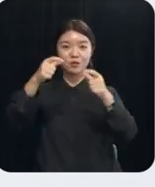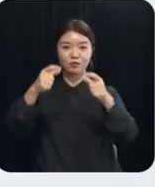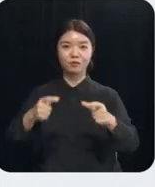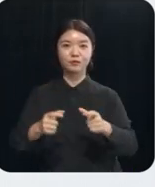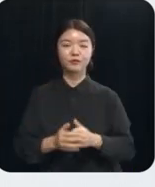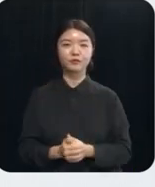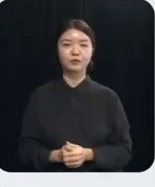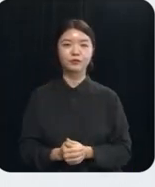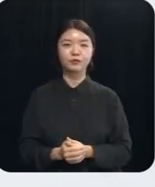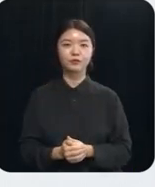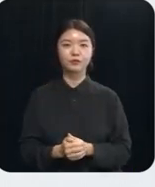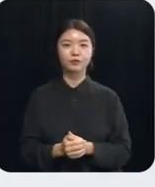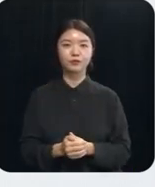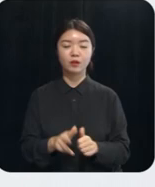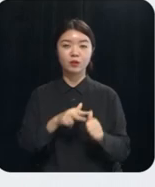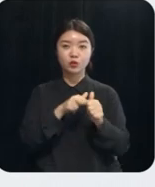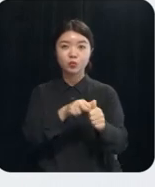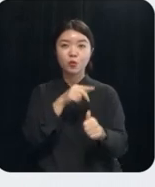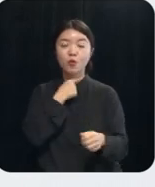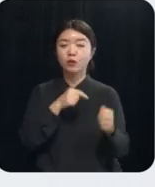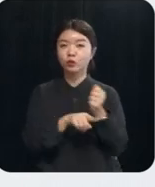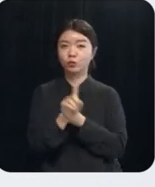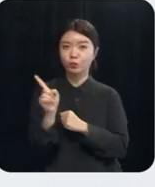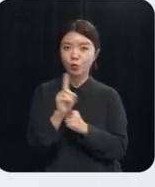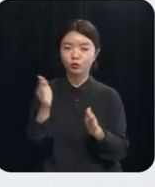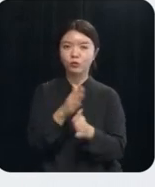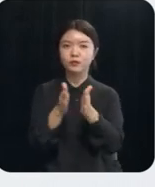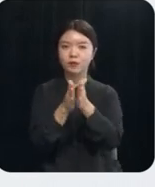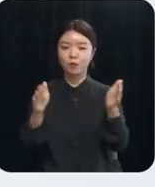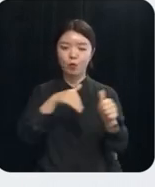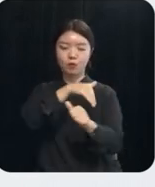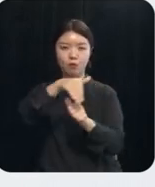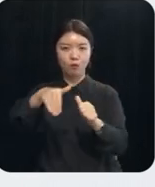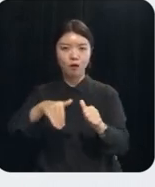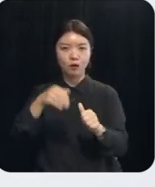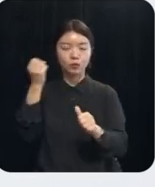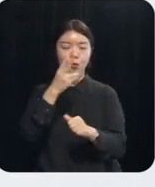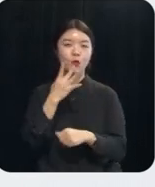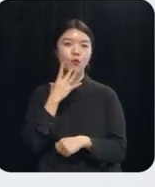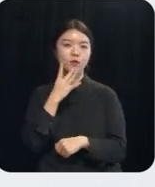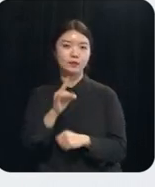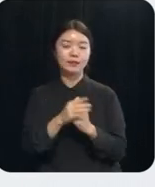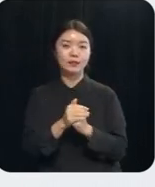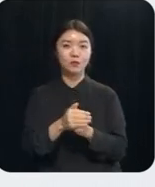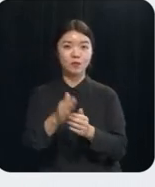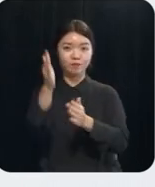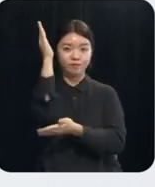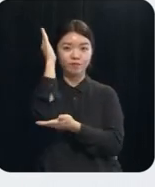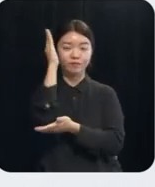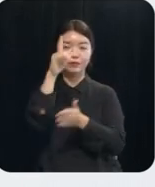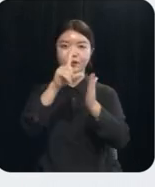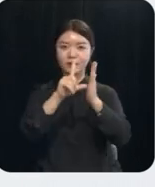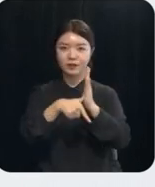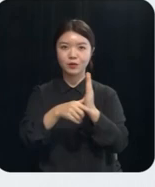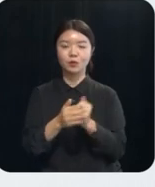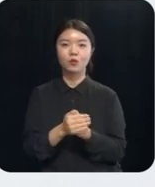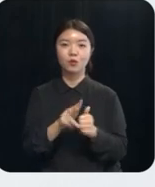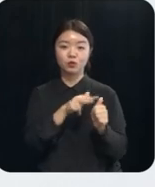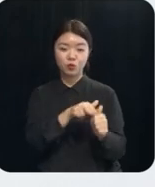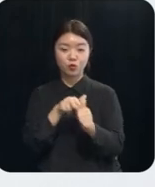차례인데요. 출마의 변부터 시작을 해서 지역 현안은 물론이고 역시 주도권 토론으로 후보들